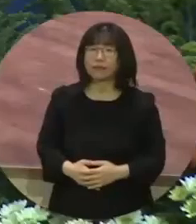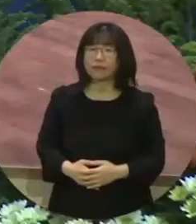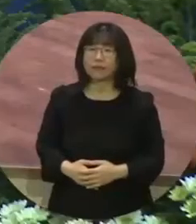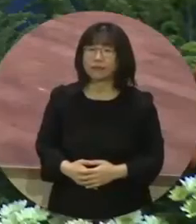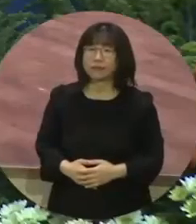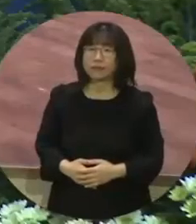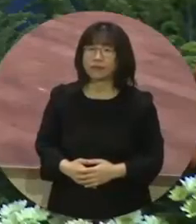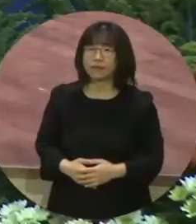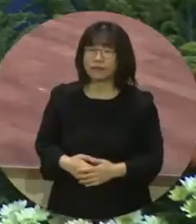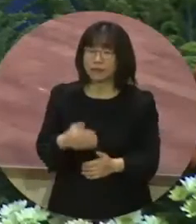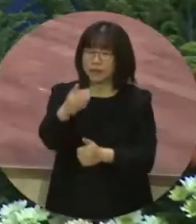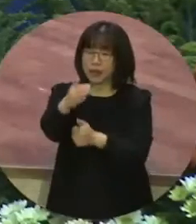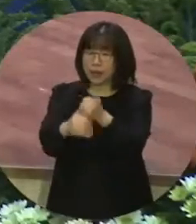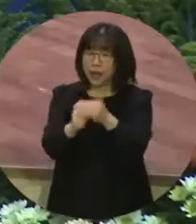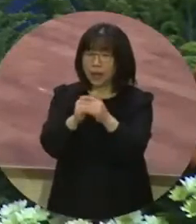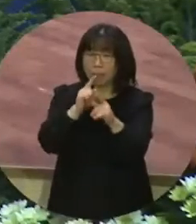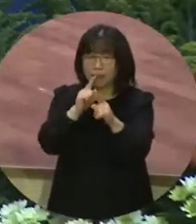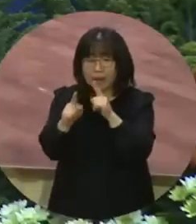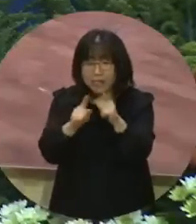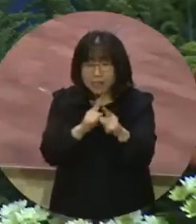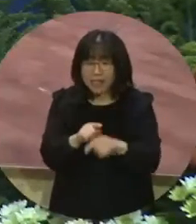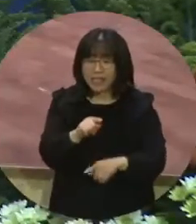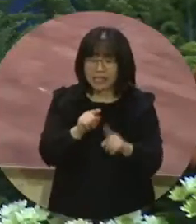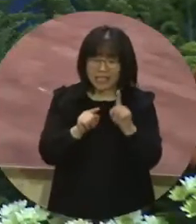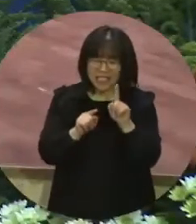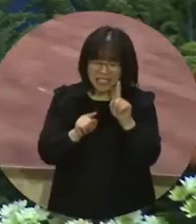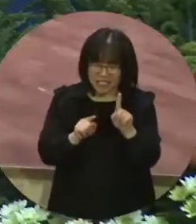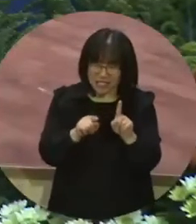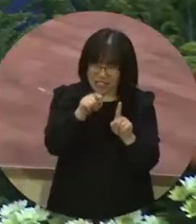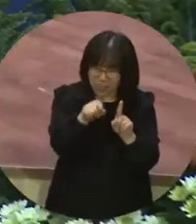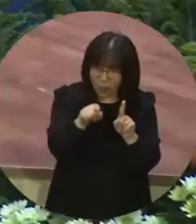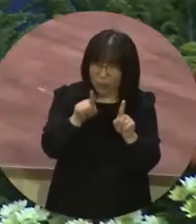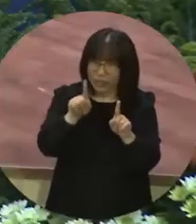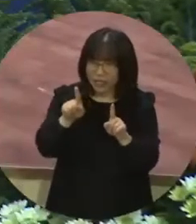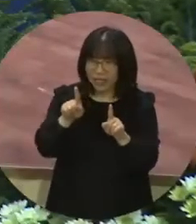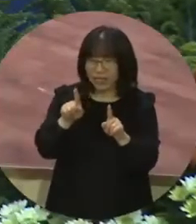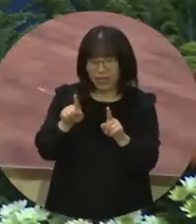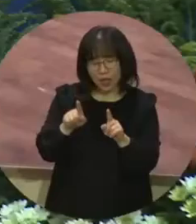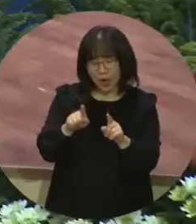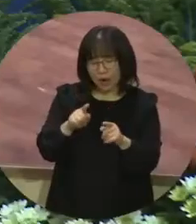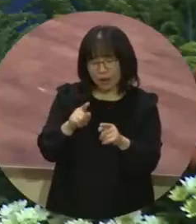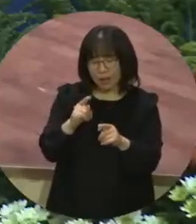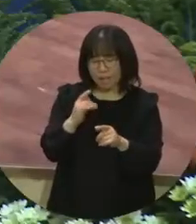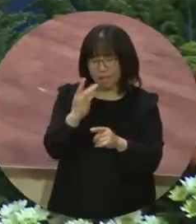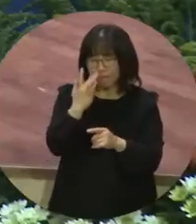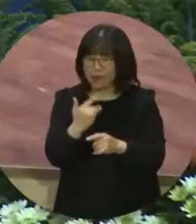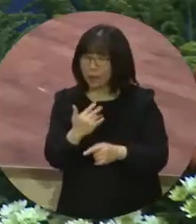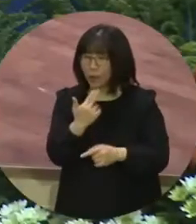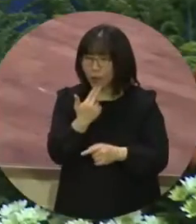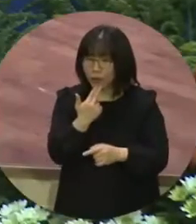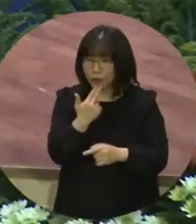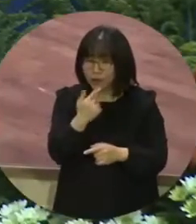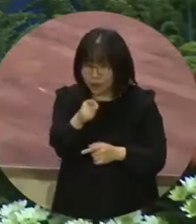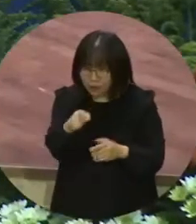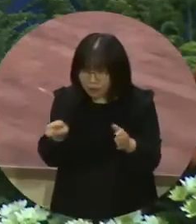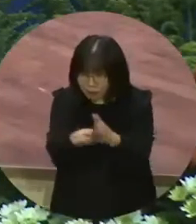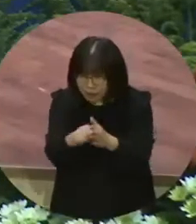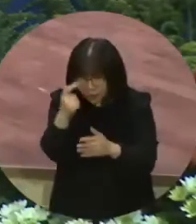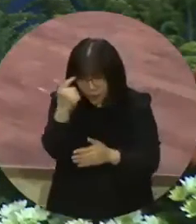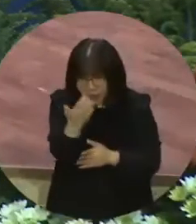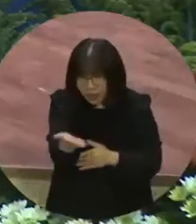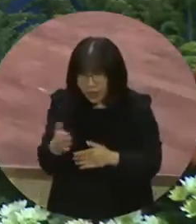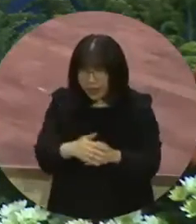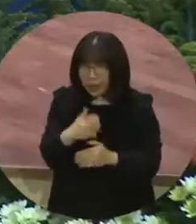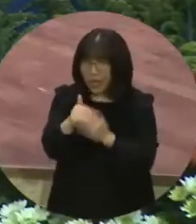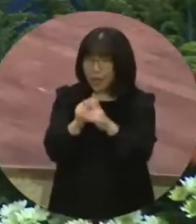자, 하나님의 말씀이요. 1.1획도 빠짐없이 성취되는 사실을 믿습니까? 정말 믿습니까?